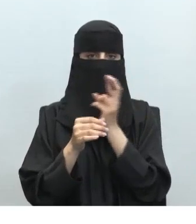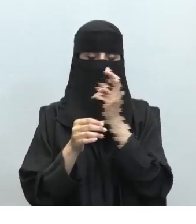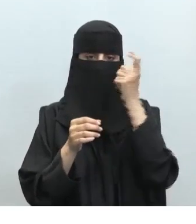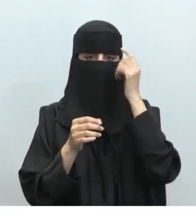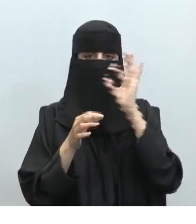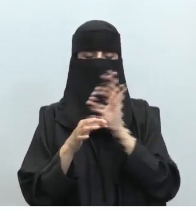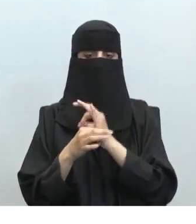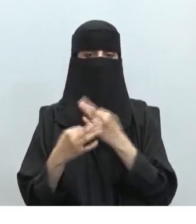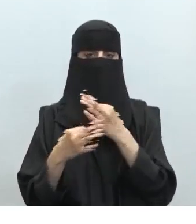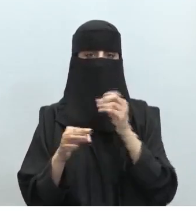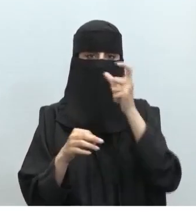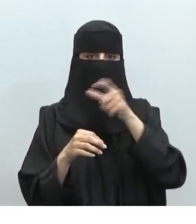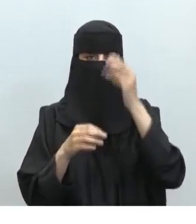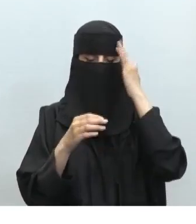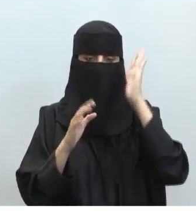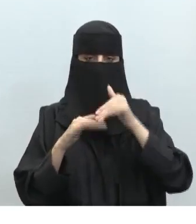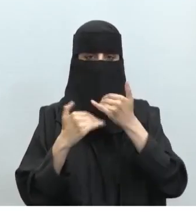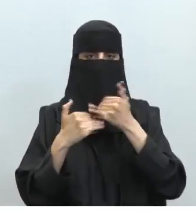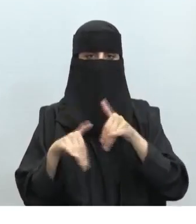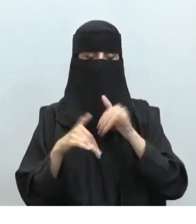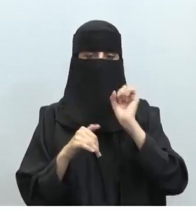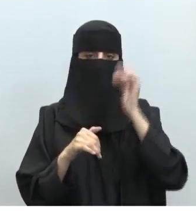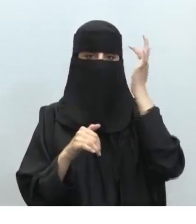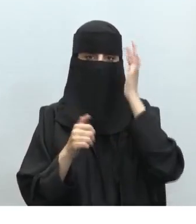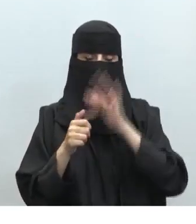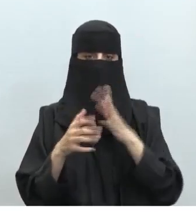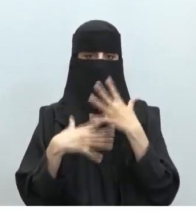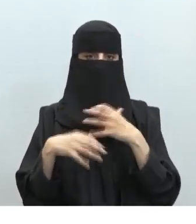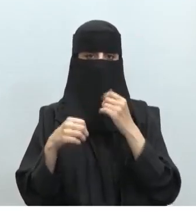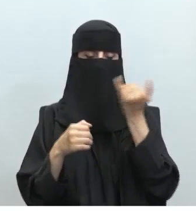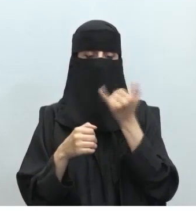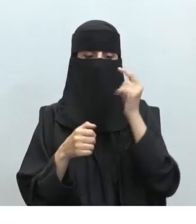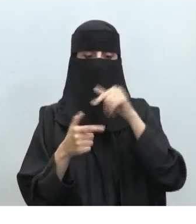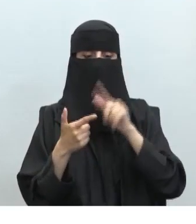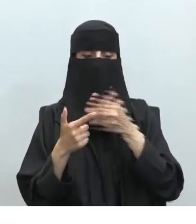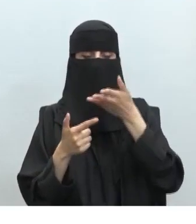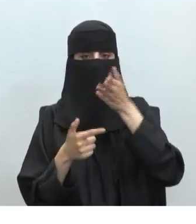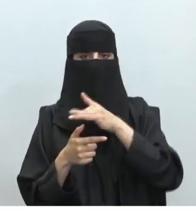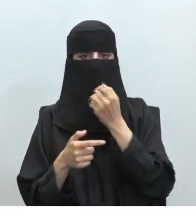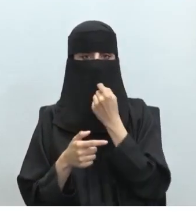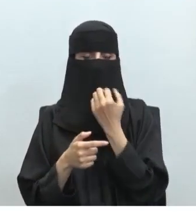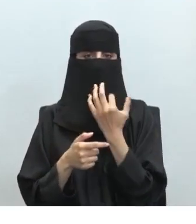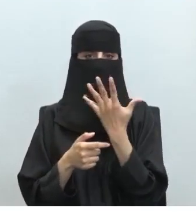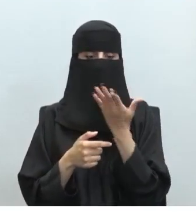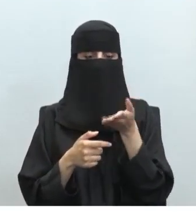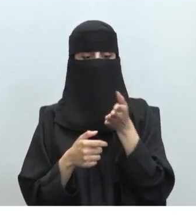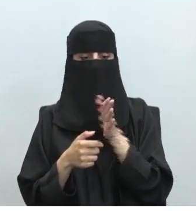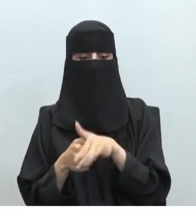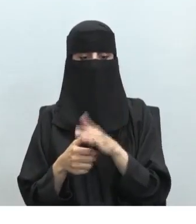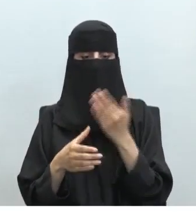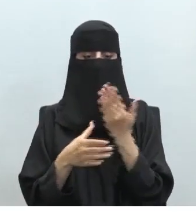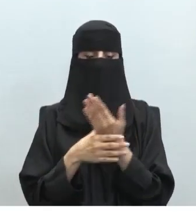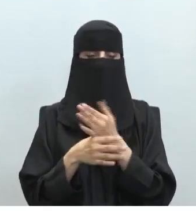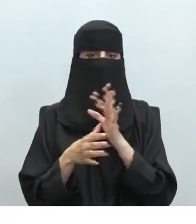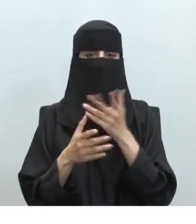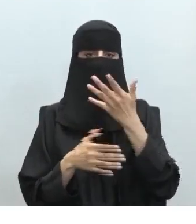عقليه وعلى مستوى الشفاء ذكرنا انه لا شفاء منه الا باذن الله والوفاه تكون عند سن الخمس سنوات لعلنا ذكرنا انها